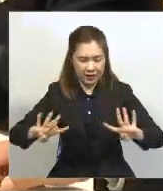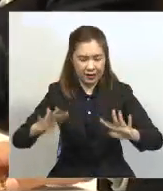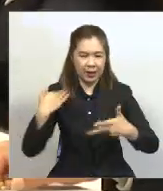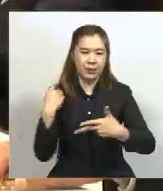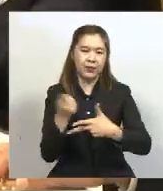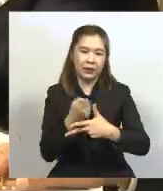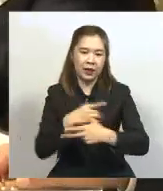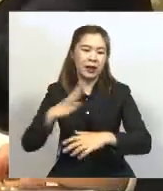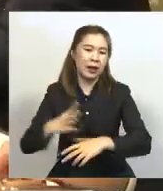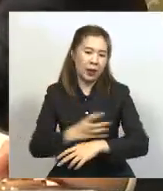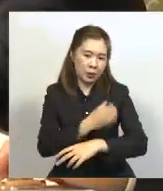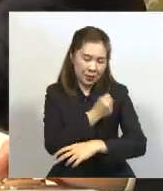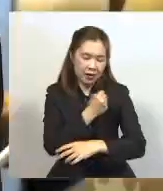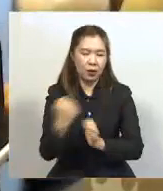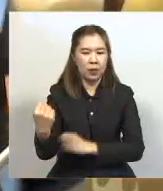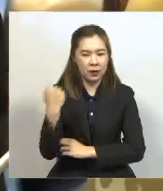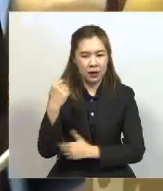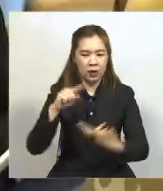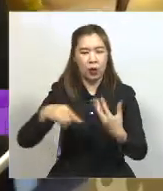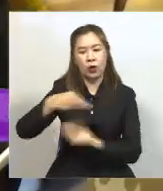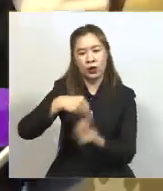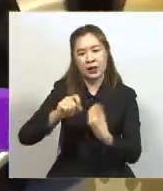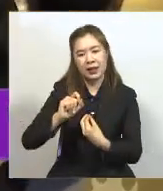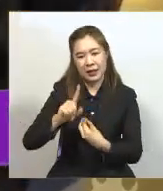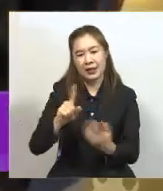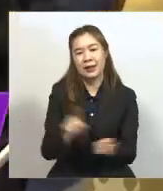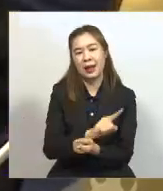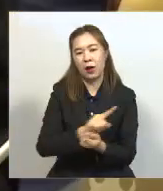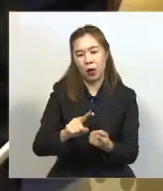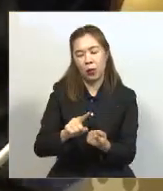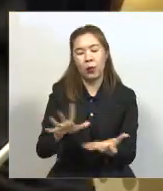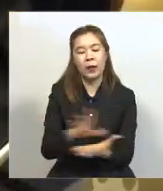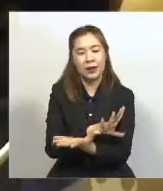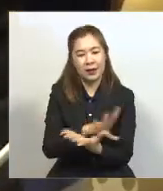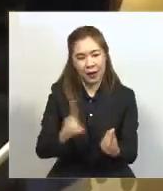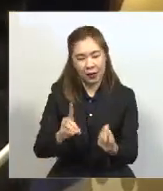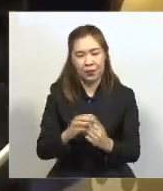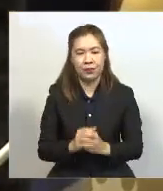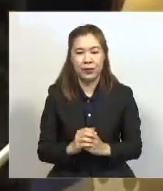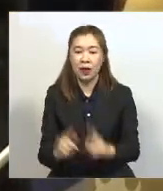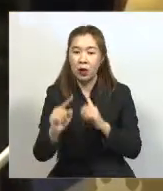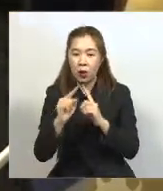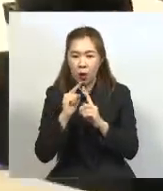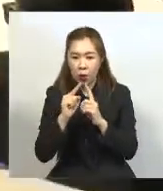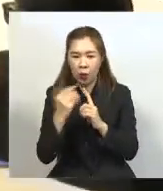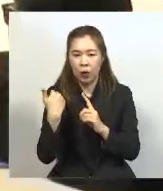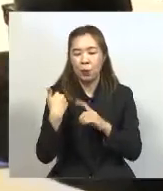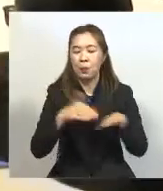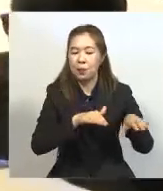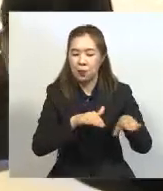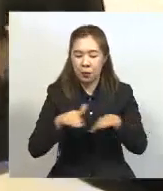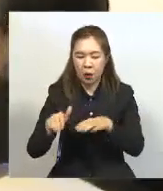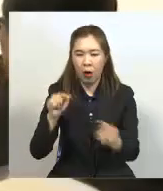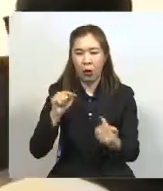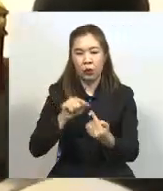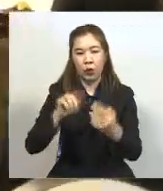ะเป็นด้านการเมืองความมั่นคงด้านเศรษฐกิจด้านสังคมและวัฒนธรรมโดยการพูดคุยก็จะมีการเตรียมความ